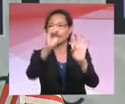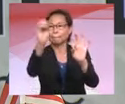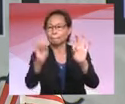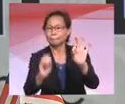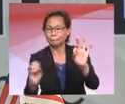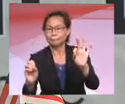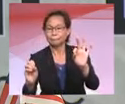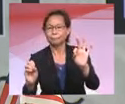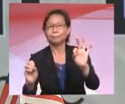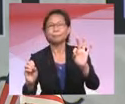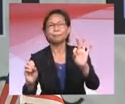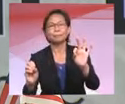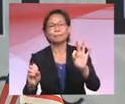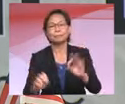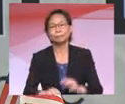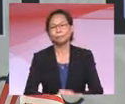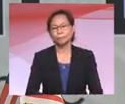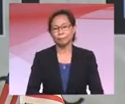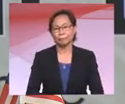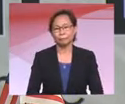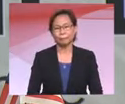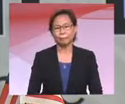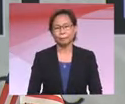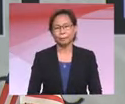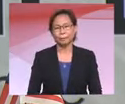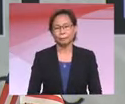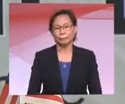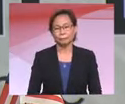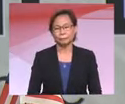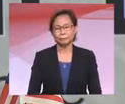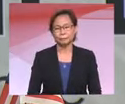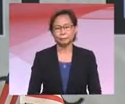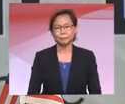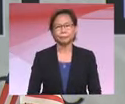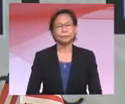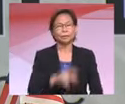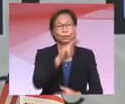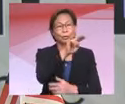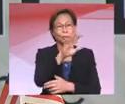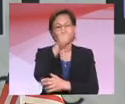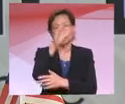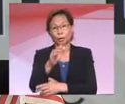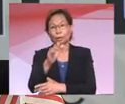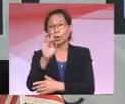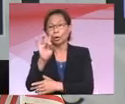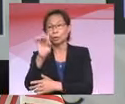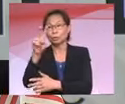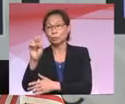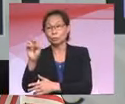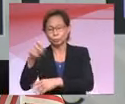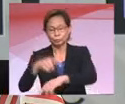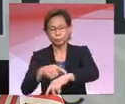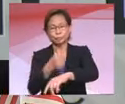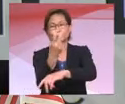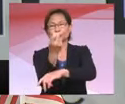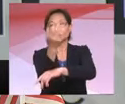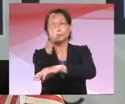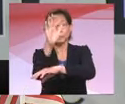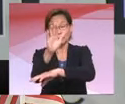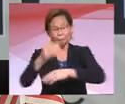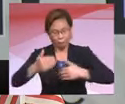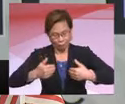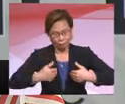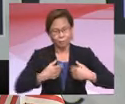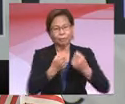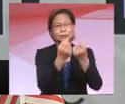96.6% daripada jumlah keseluruhan kes. Sehingga 25 Ogos 2020 jam 12 tengah hari,